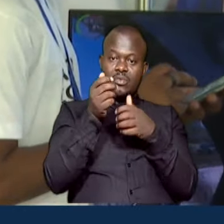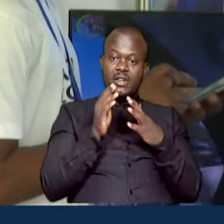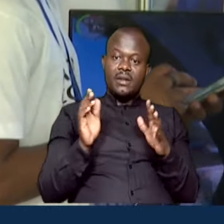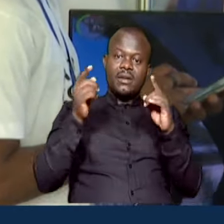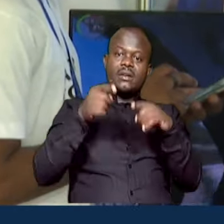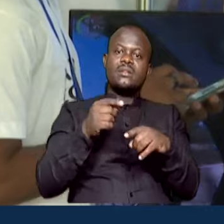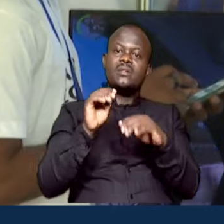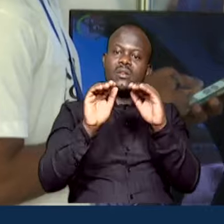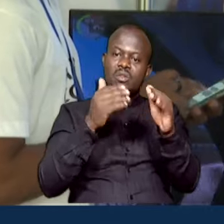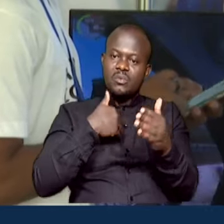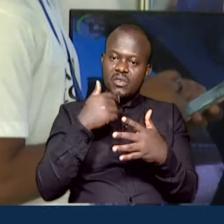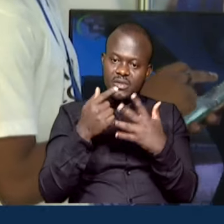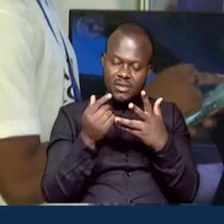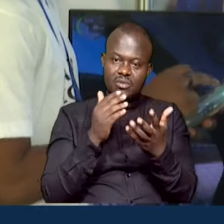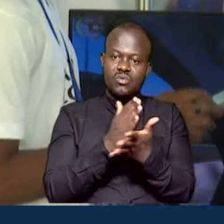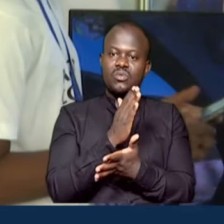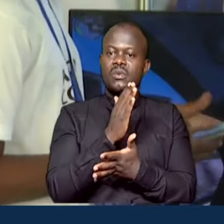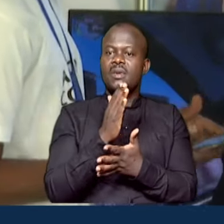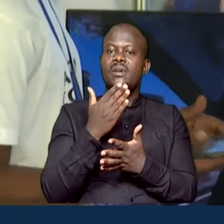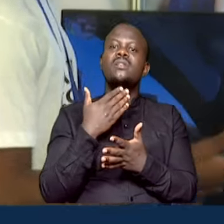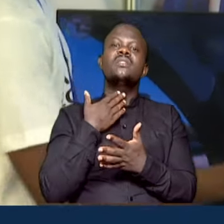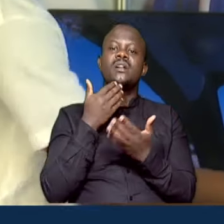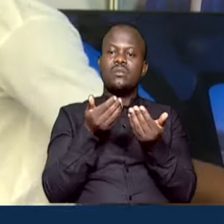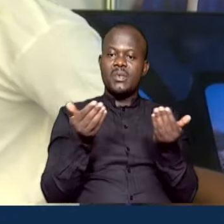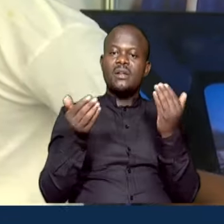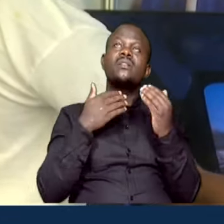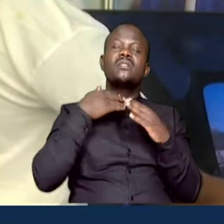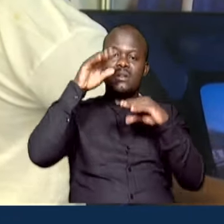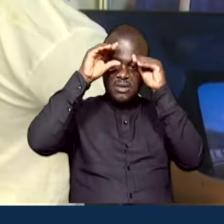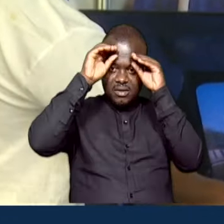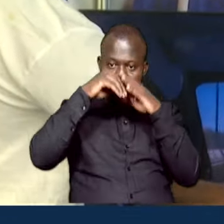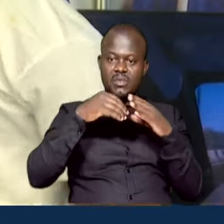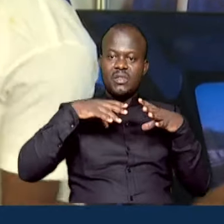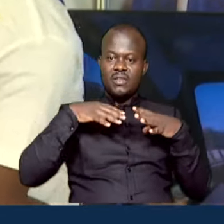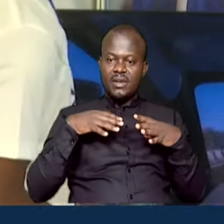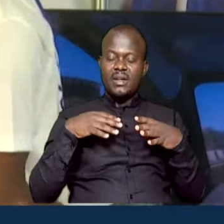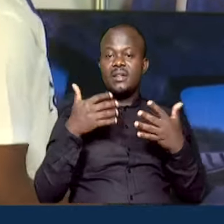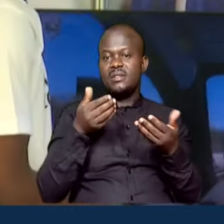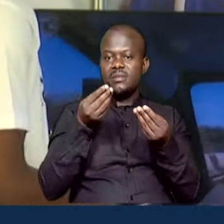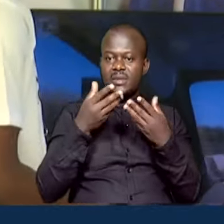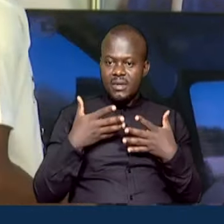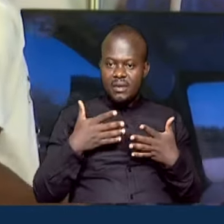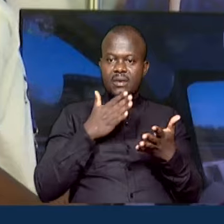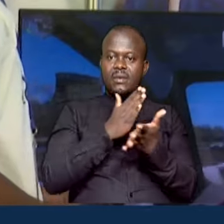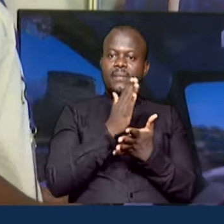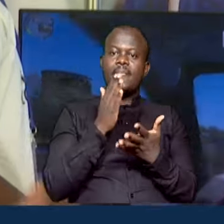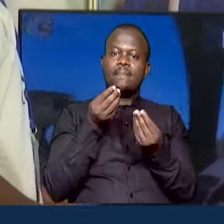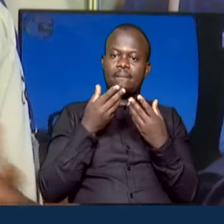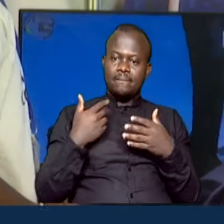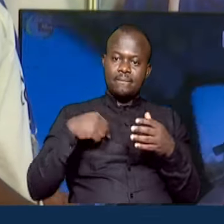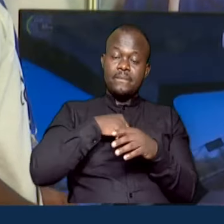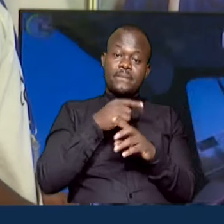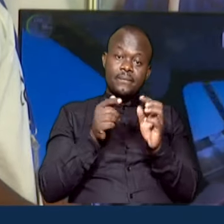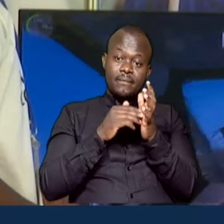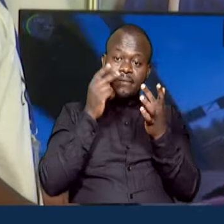iki ngiki, yego turakikugezaho. Ndashaka umwana ko ashaka kwiga muri vacances, se murabitugezaho? Yego turabikugezaho. Ukabona